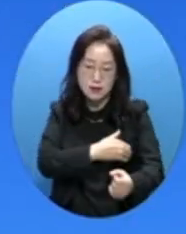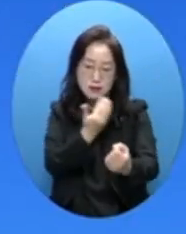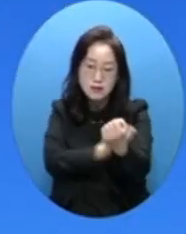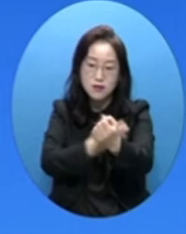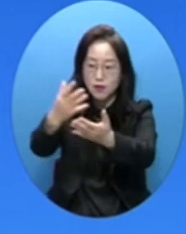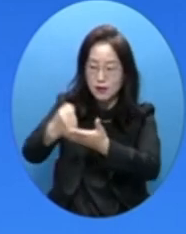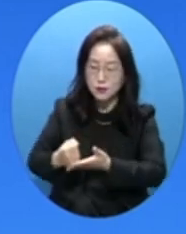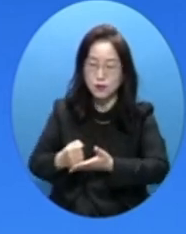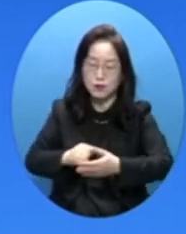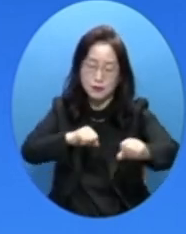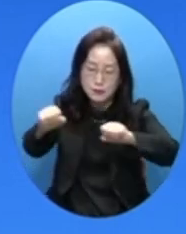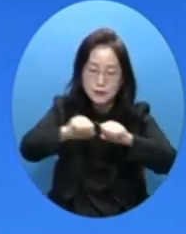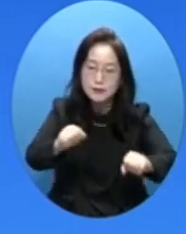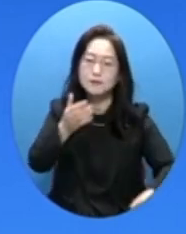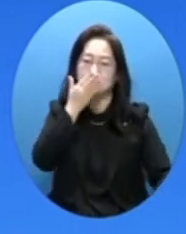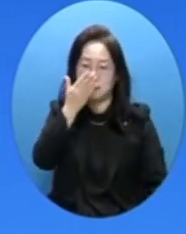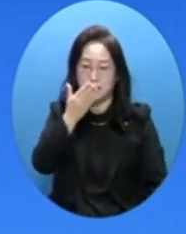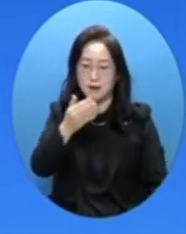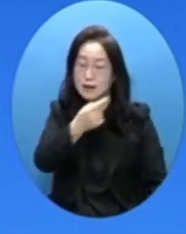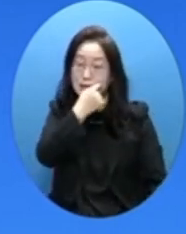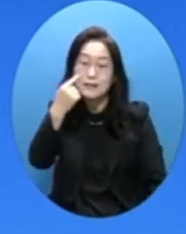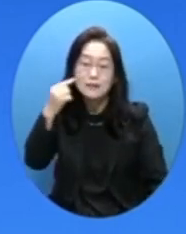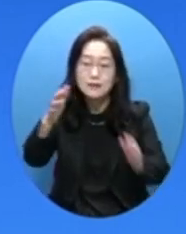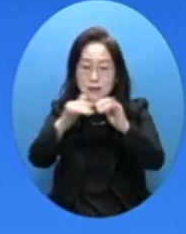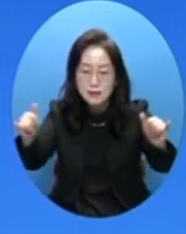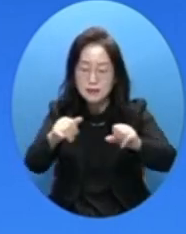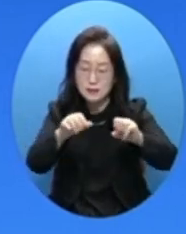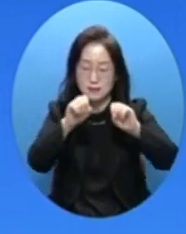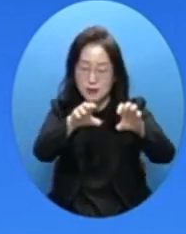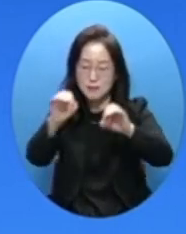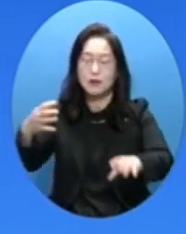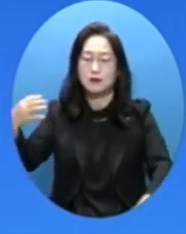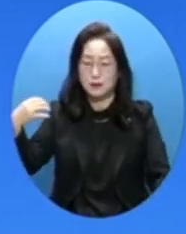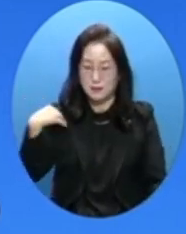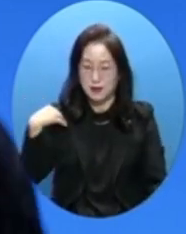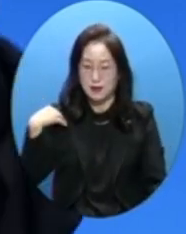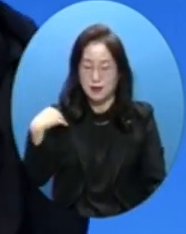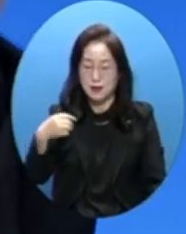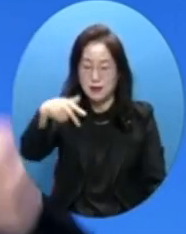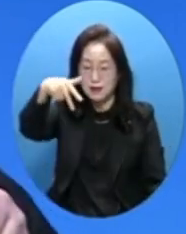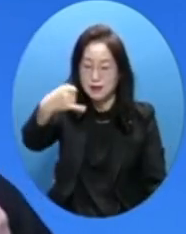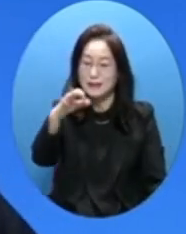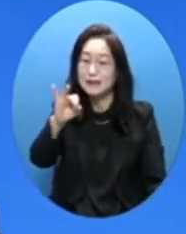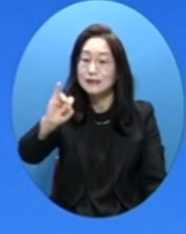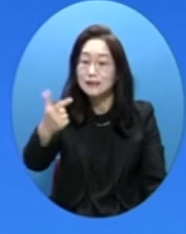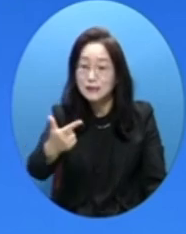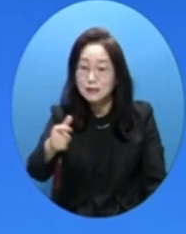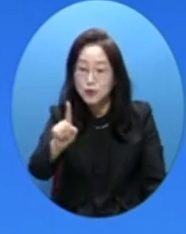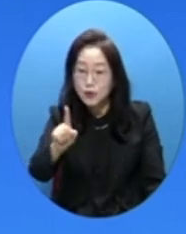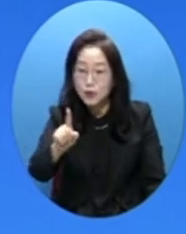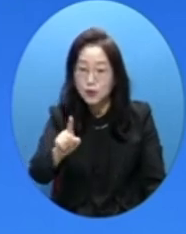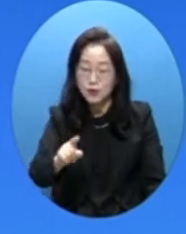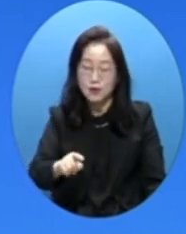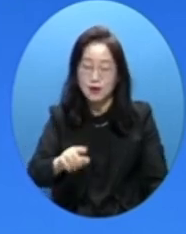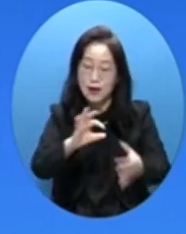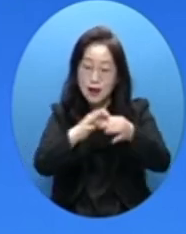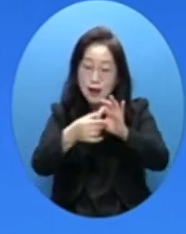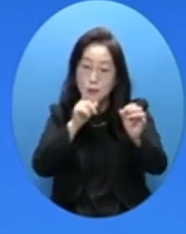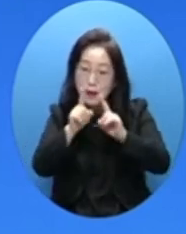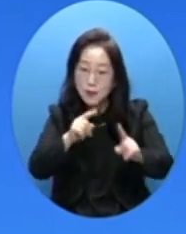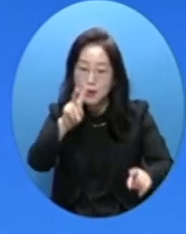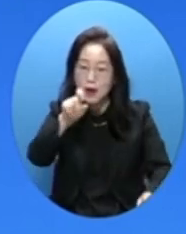있습니다. 그렇게 되면 우리가 증인된 사명을 감당할 수 있게 되는데 증인이라는 말은 헬라어로 말투스라고 해서 순교자라고 하는